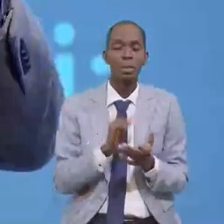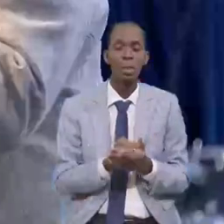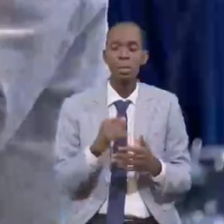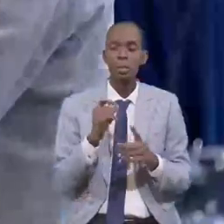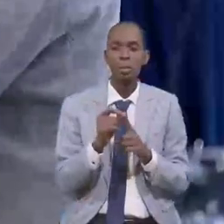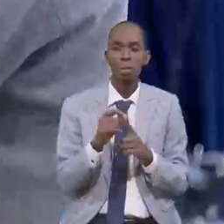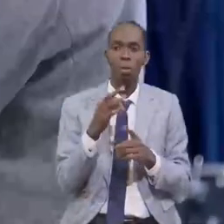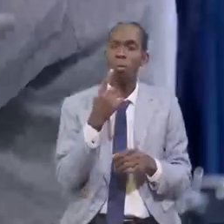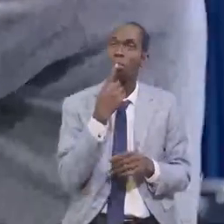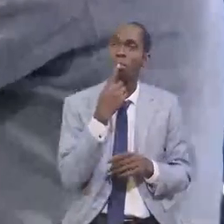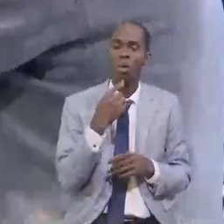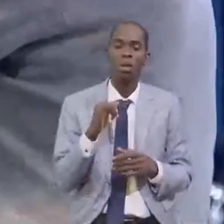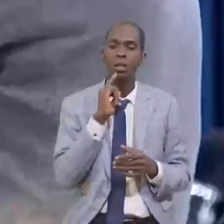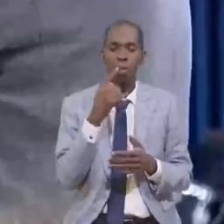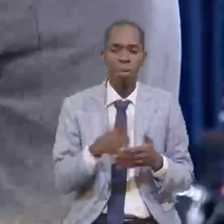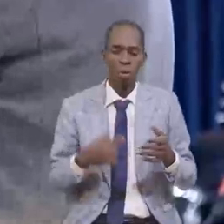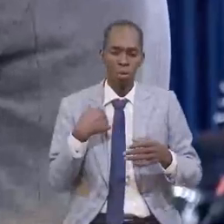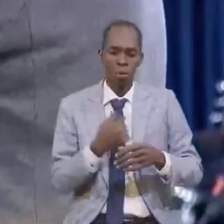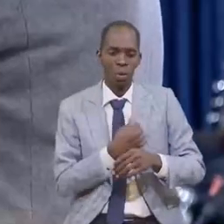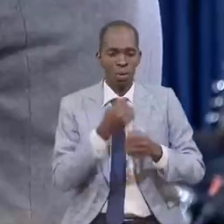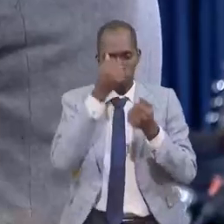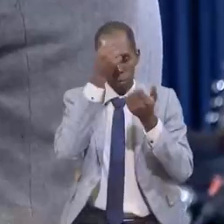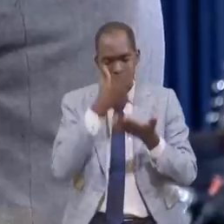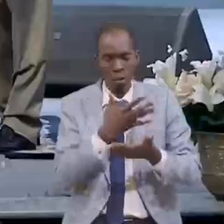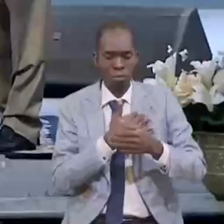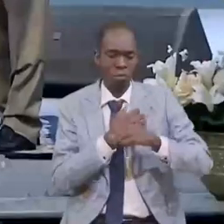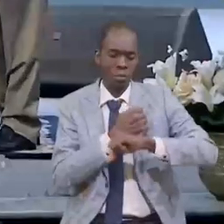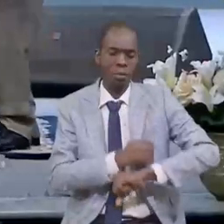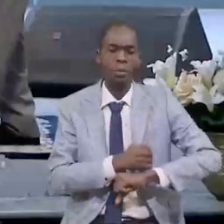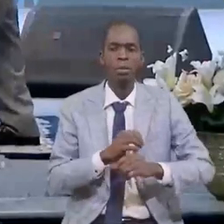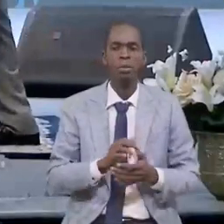Et ces paroles de sa bouche, nous veillons dessus.